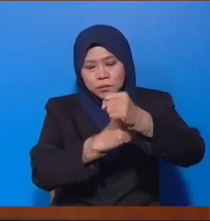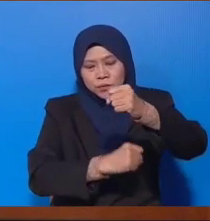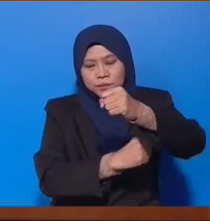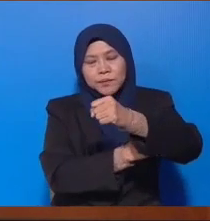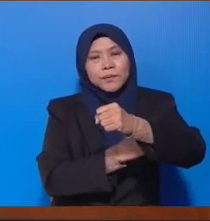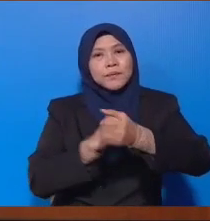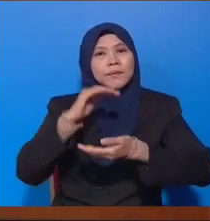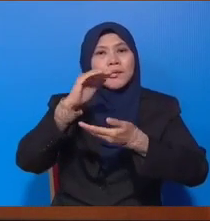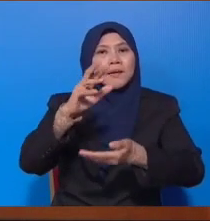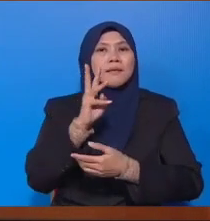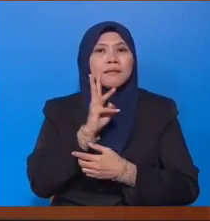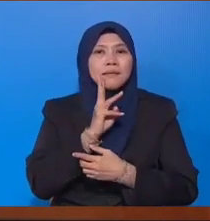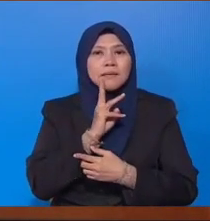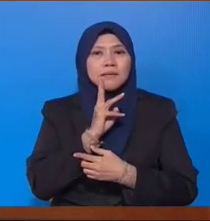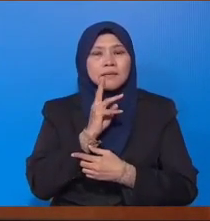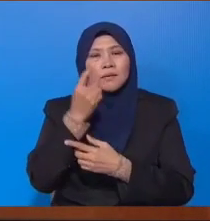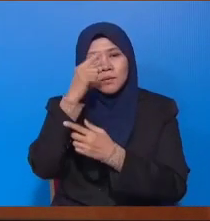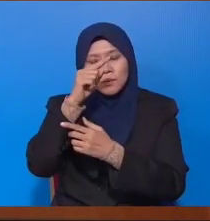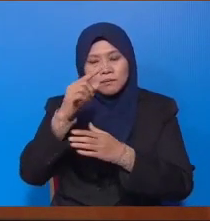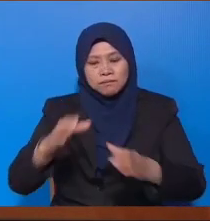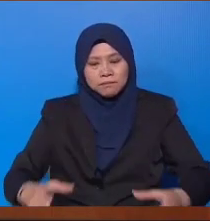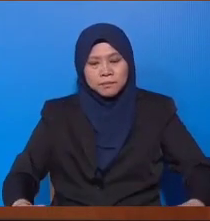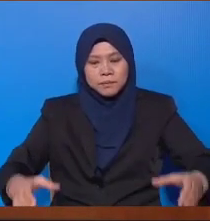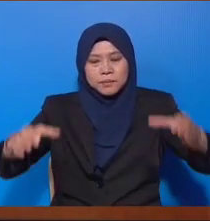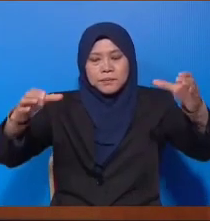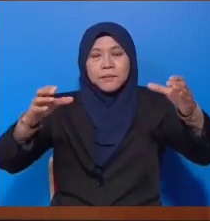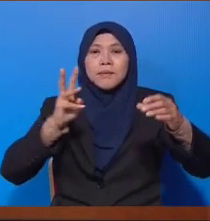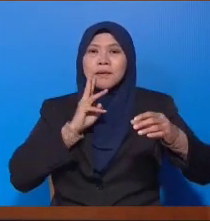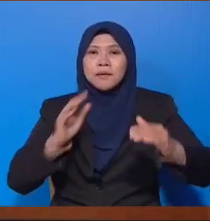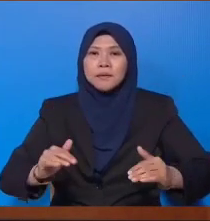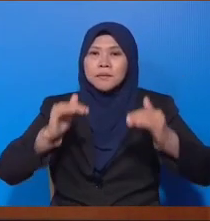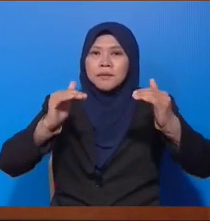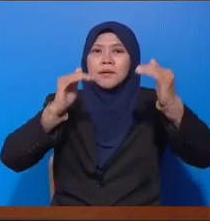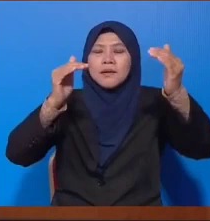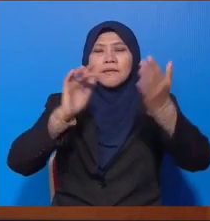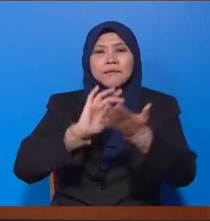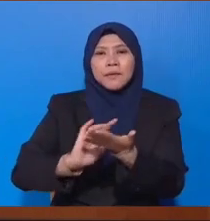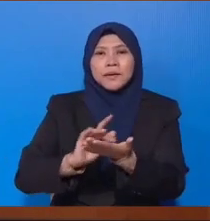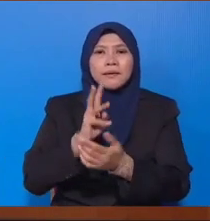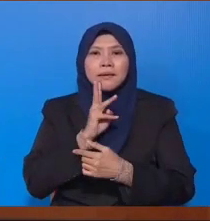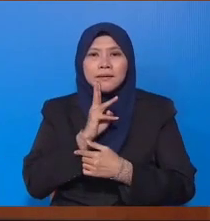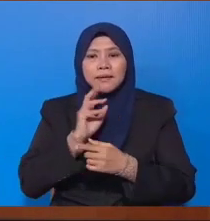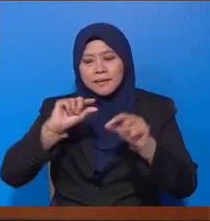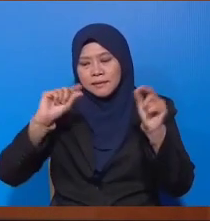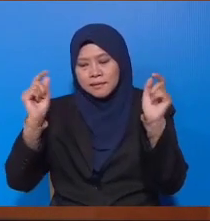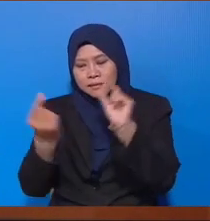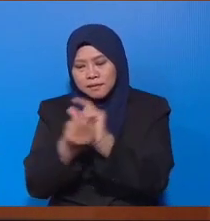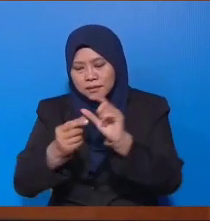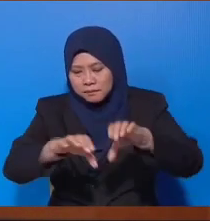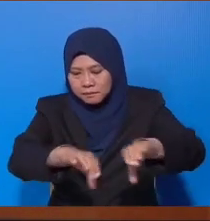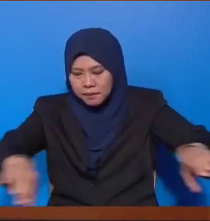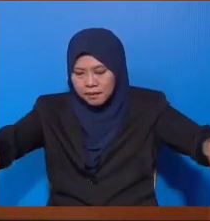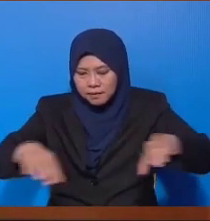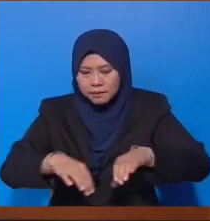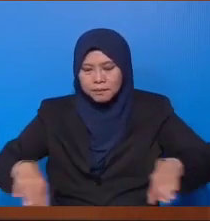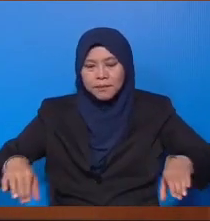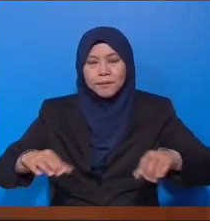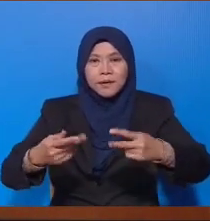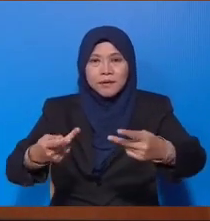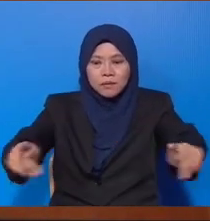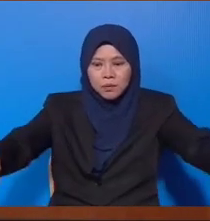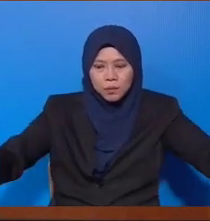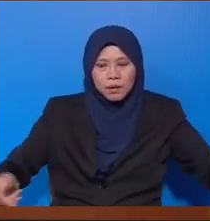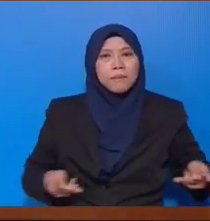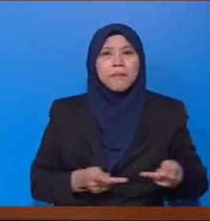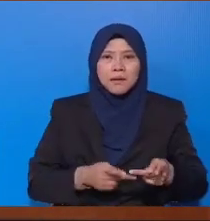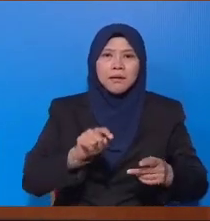bekalan air seperti pemindahan Loji lautan air naik taraf lojiwetan air penggantian baik dan juga permainan kolam takungan dan